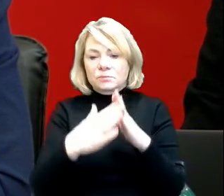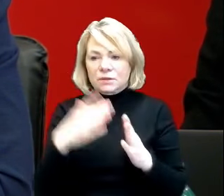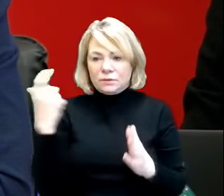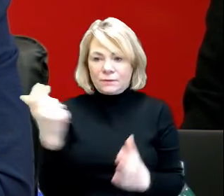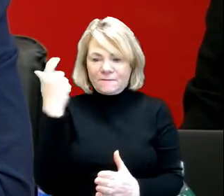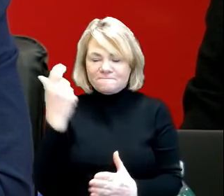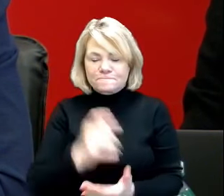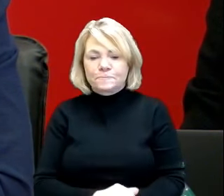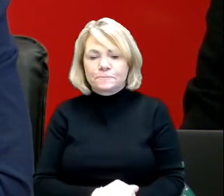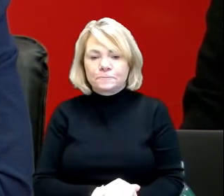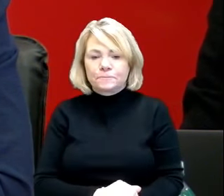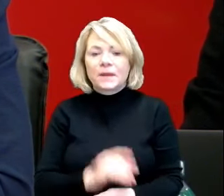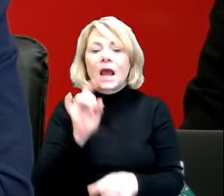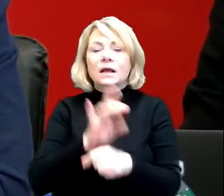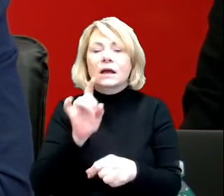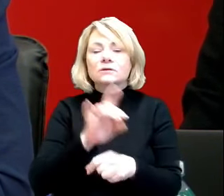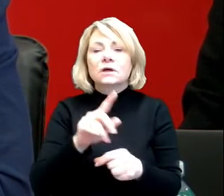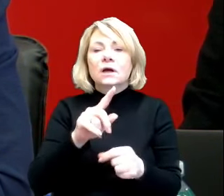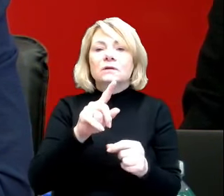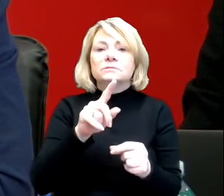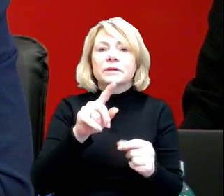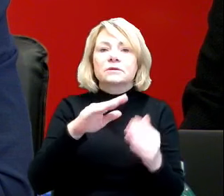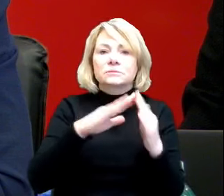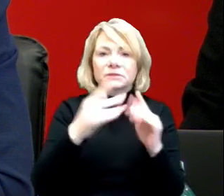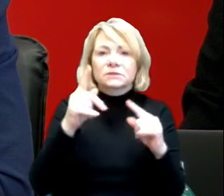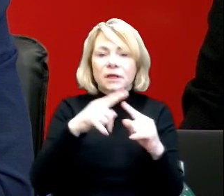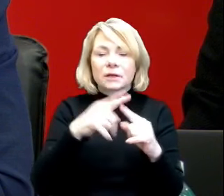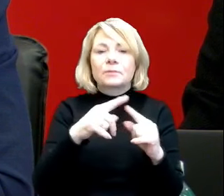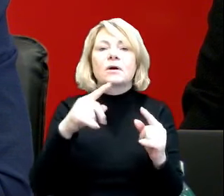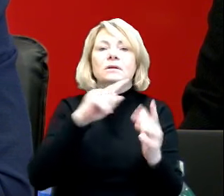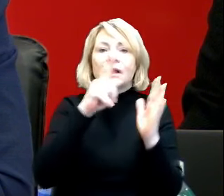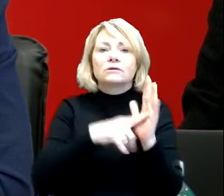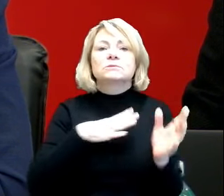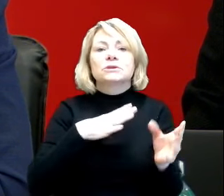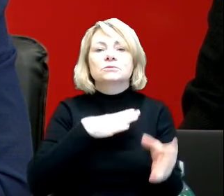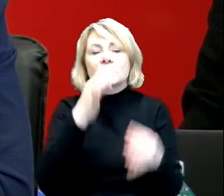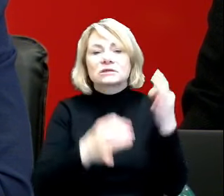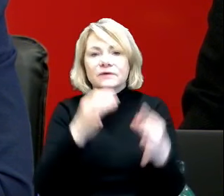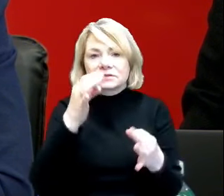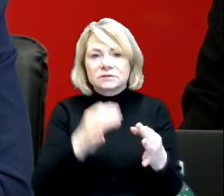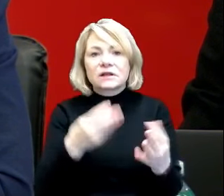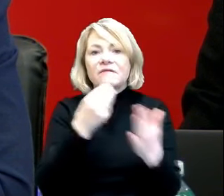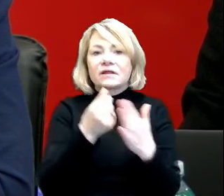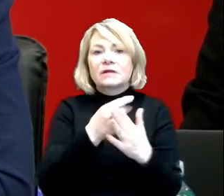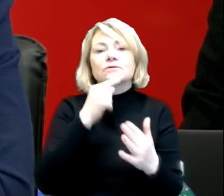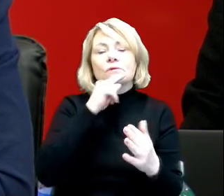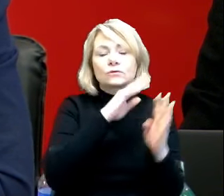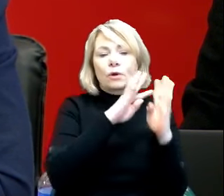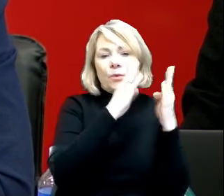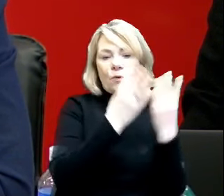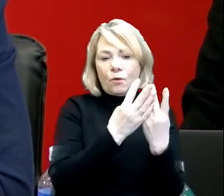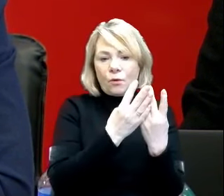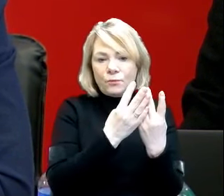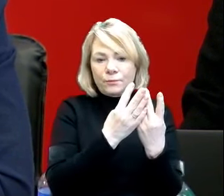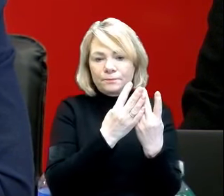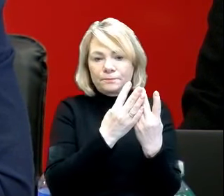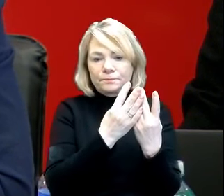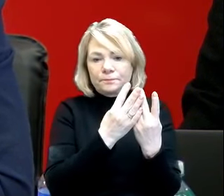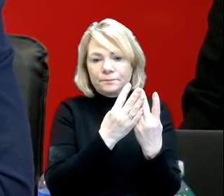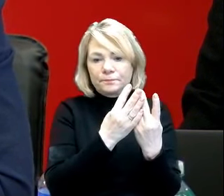klausimas buvo svarstytas ir pritarta finansų ekonomikos komitete yra tikėjo siūlomas